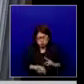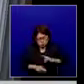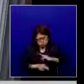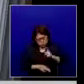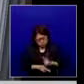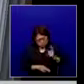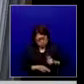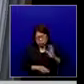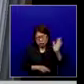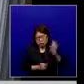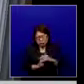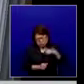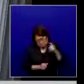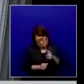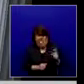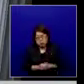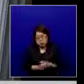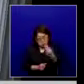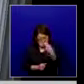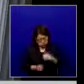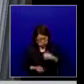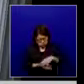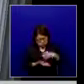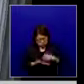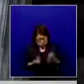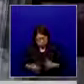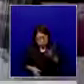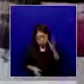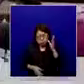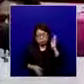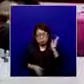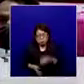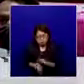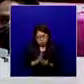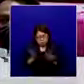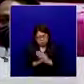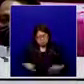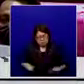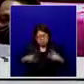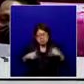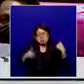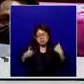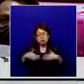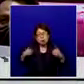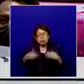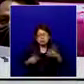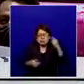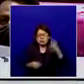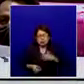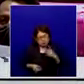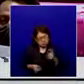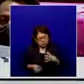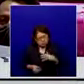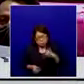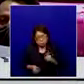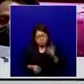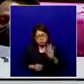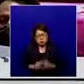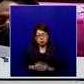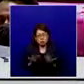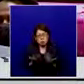ธแล้วท่านจะมีชีวิตอย่างเป็นมีความสุขและไม่คิดฆ่าตัวตายเพราะถ้ารอรัฐบาลชุด